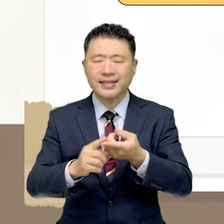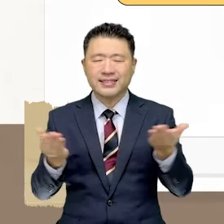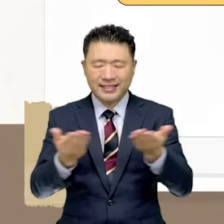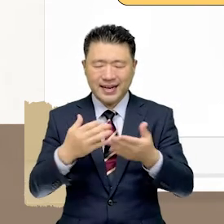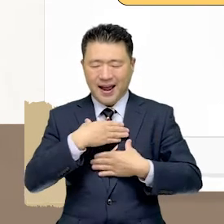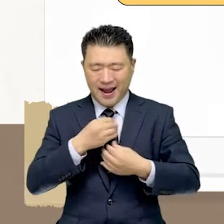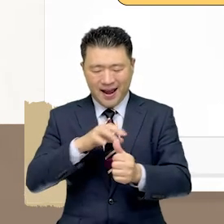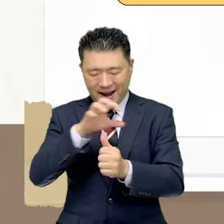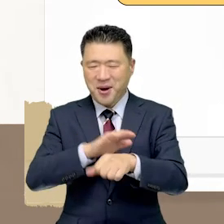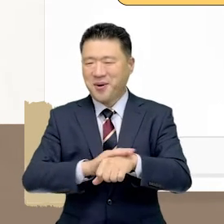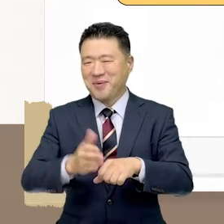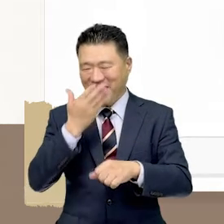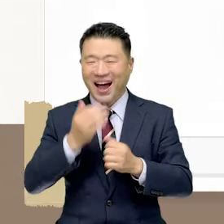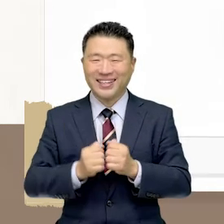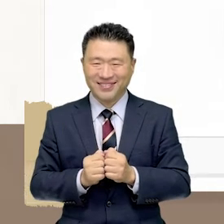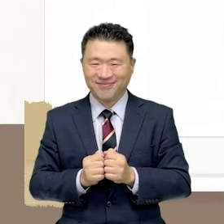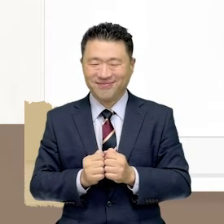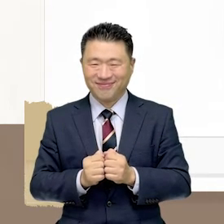수 있습니다.